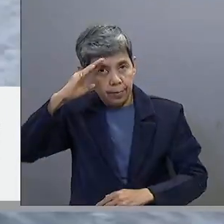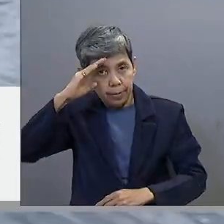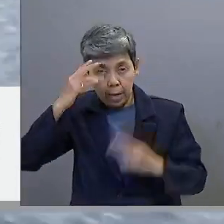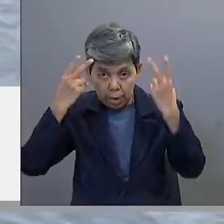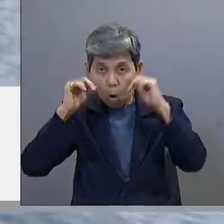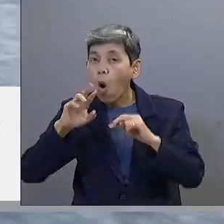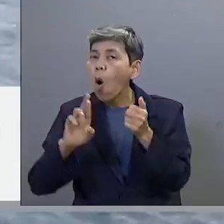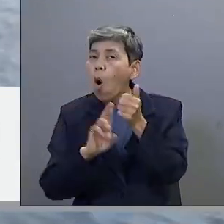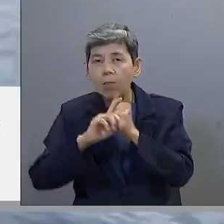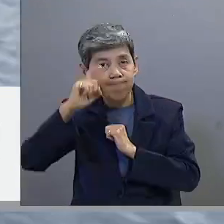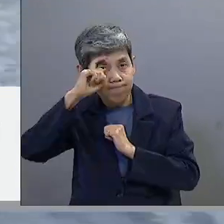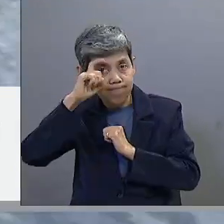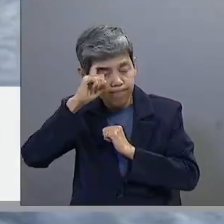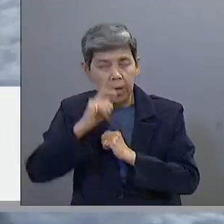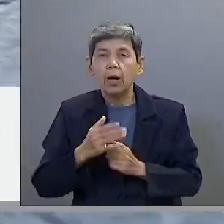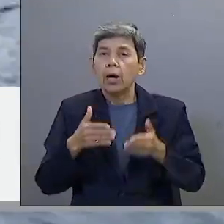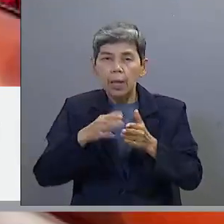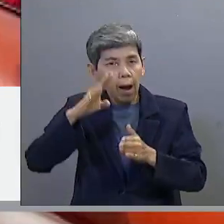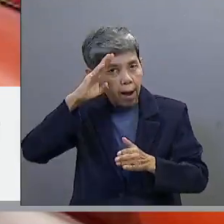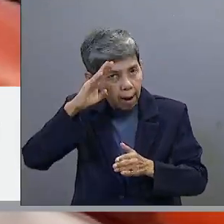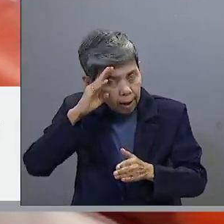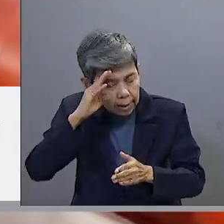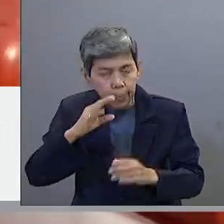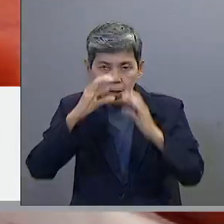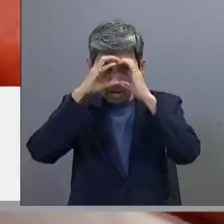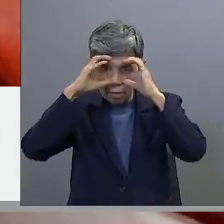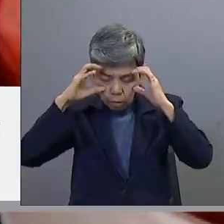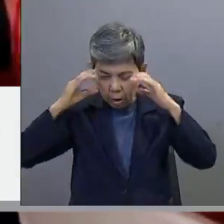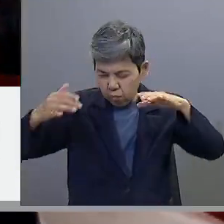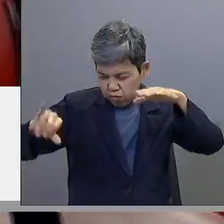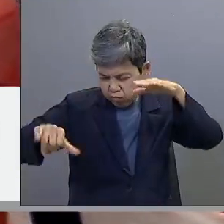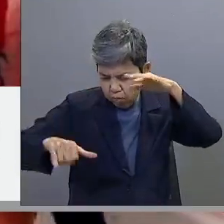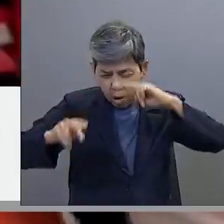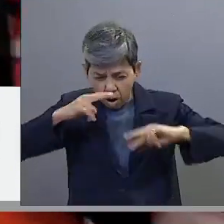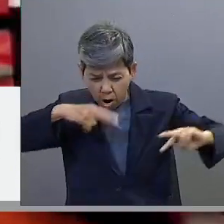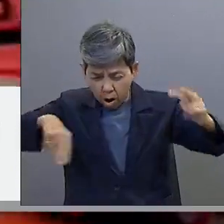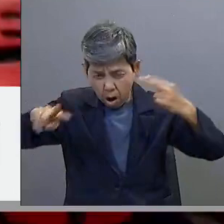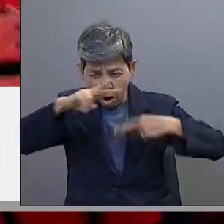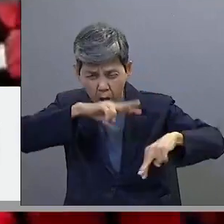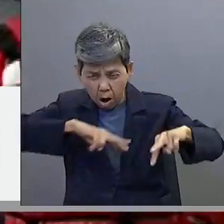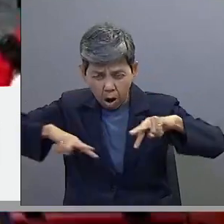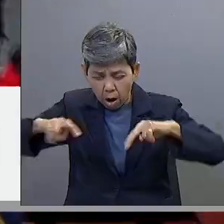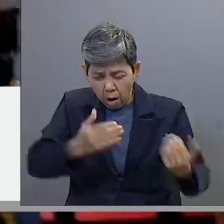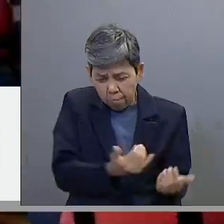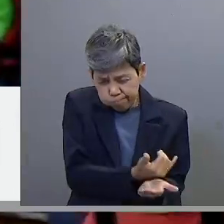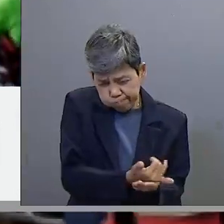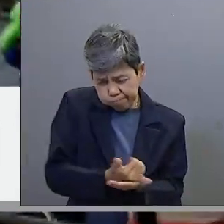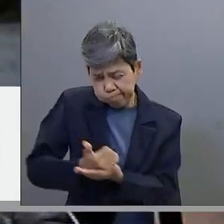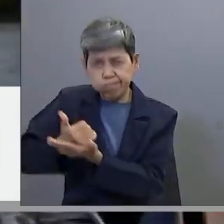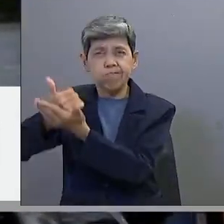รองนายกรัฐมนตรีสั่งการให้กองทัพเรือส่งทีมประดาน้ำมาช่วยในการค้นปัญหาและกู้ร่างในครั้งนี้ด้วย